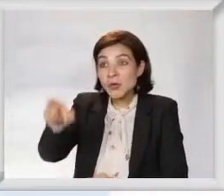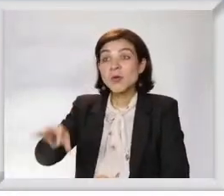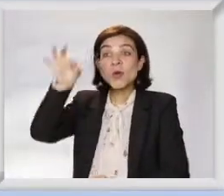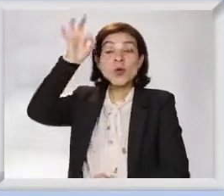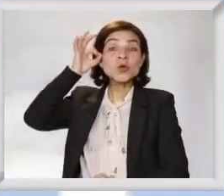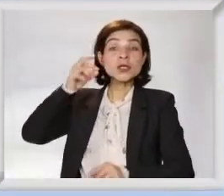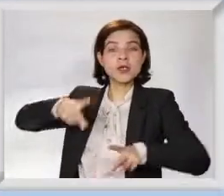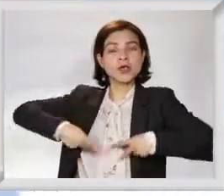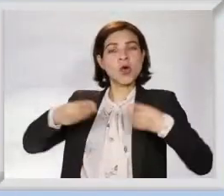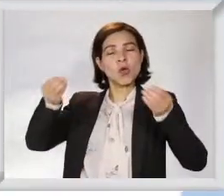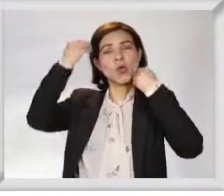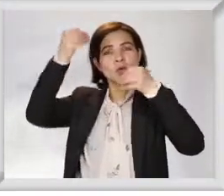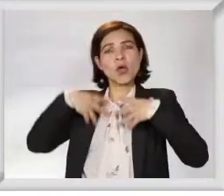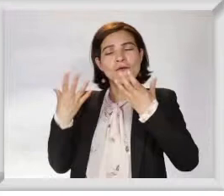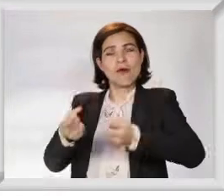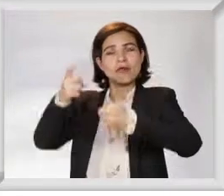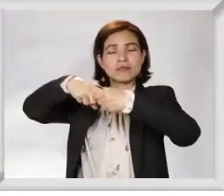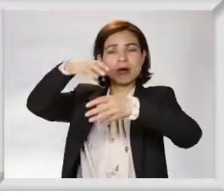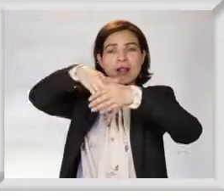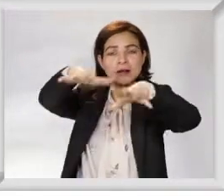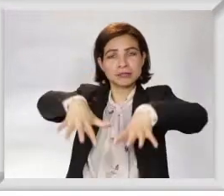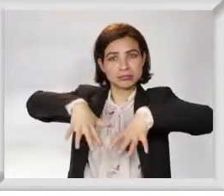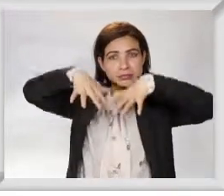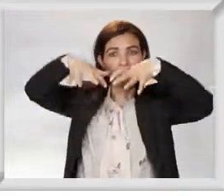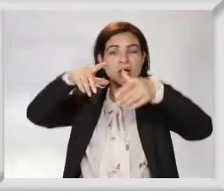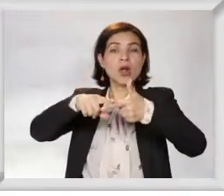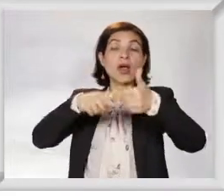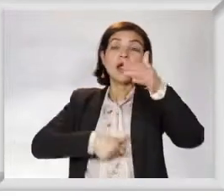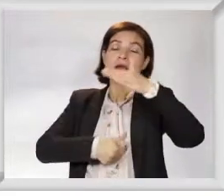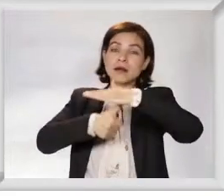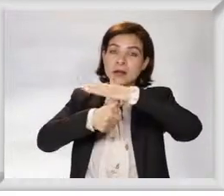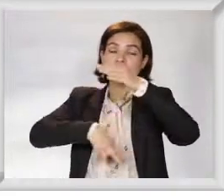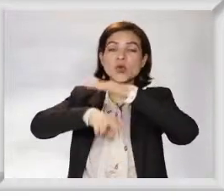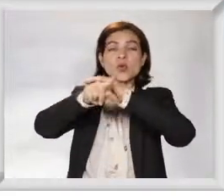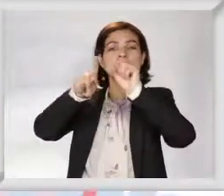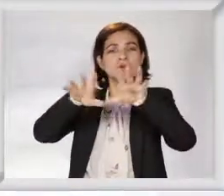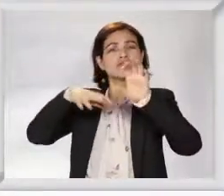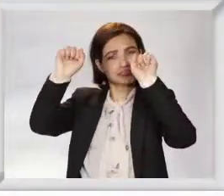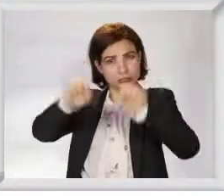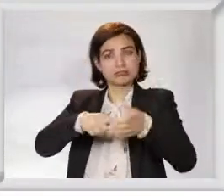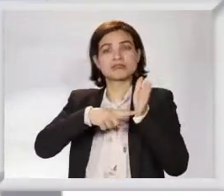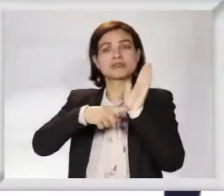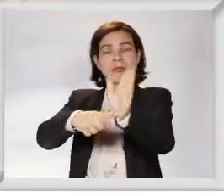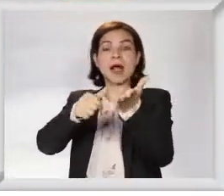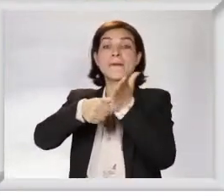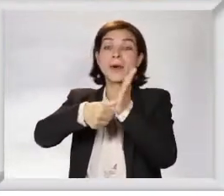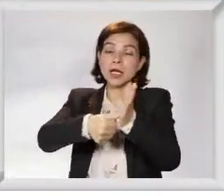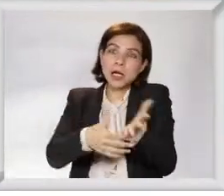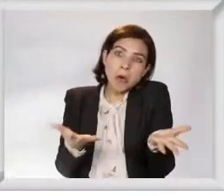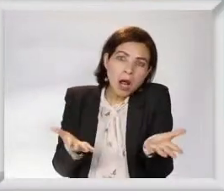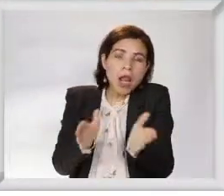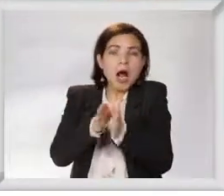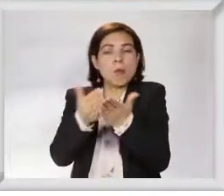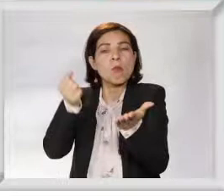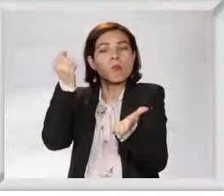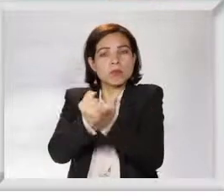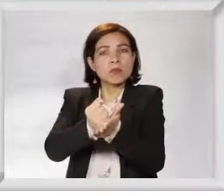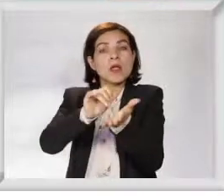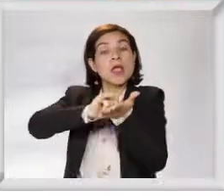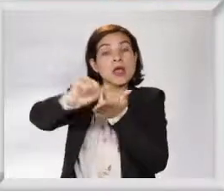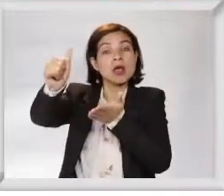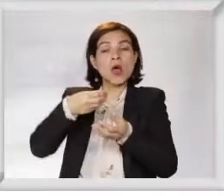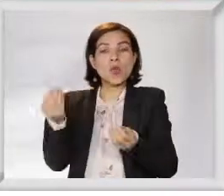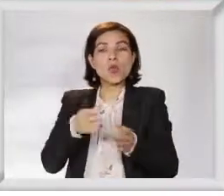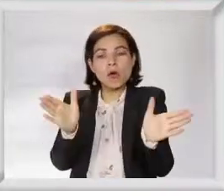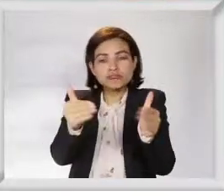تونسي ومقيم بالخارج وتحب تسجل الانتخابات التشريعية والرئاسية 2019، تنجم تستظهر بطاقة تعريفك الوطنية ولا بجواز سفر